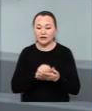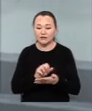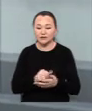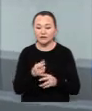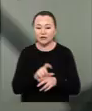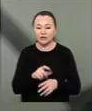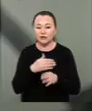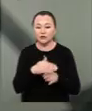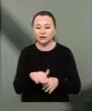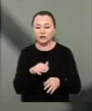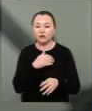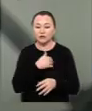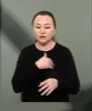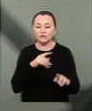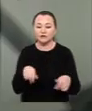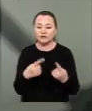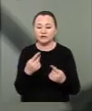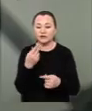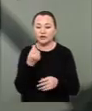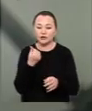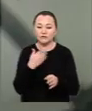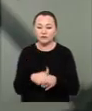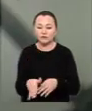этой отрасли. Те деньги, которые будут выделяться,